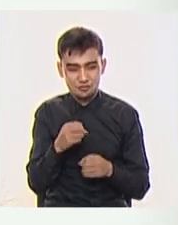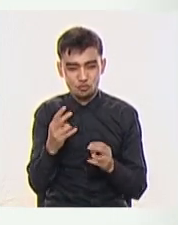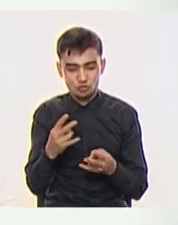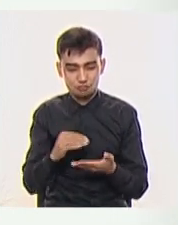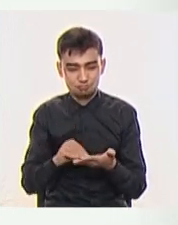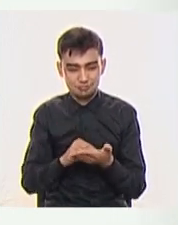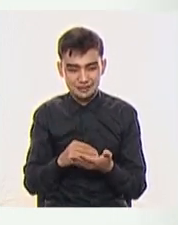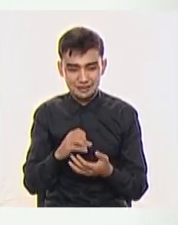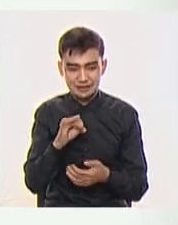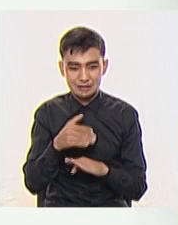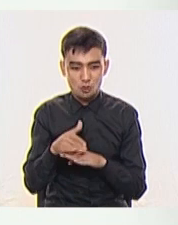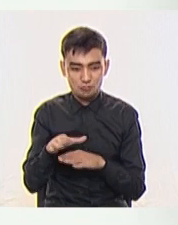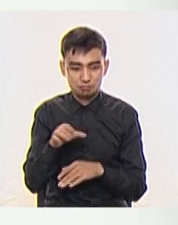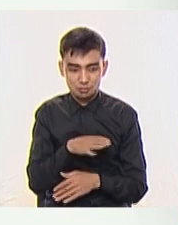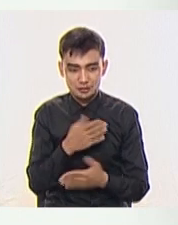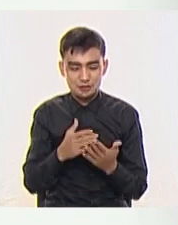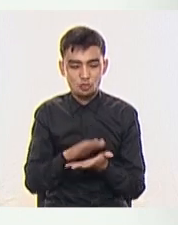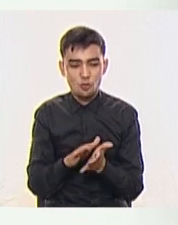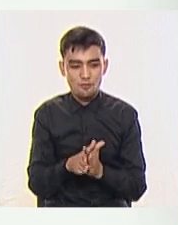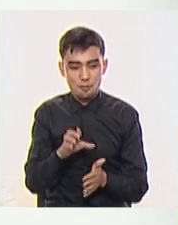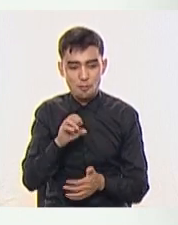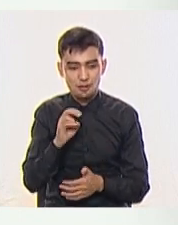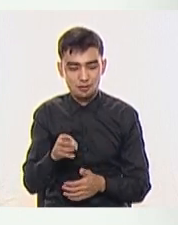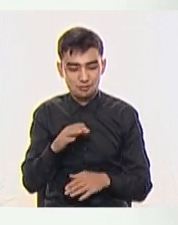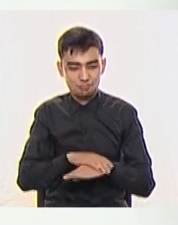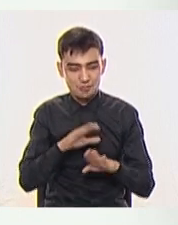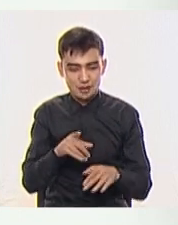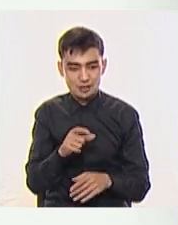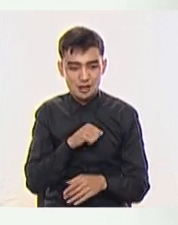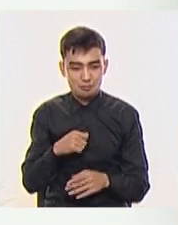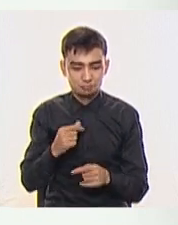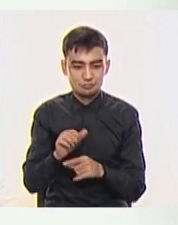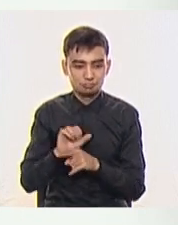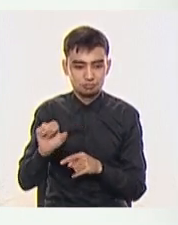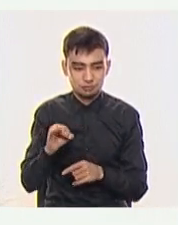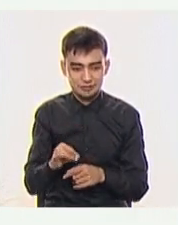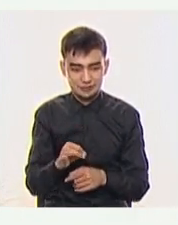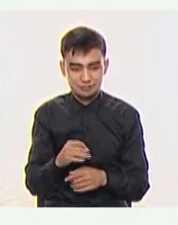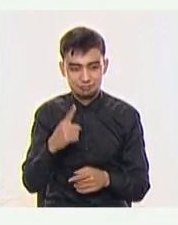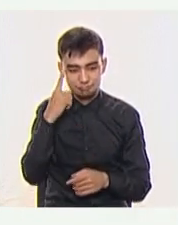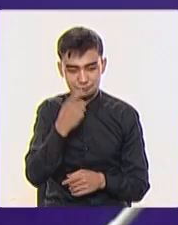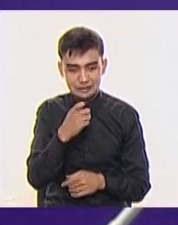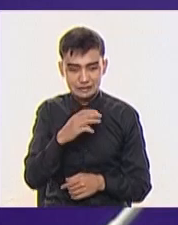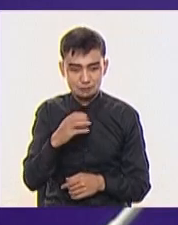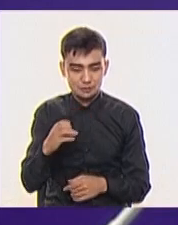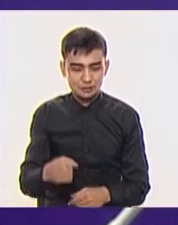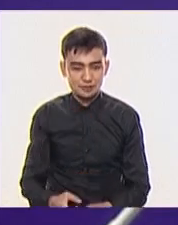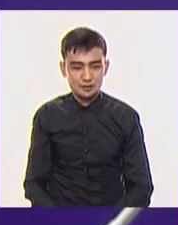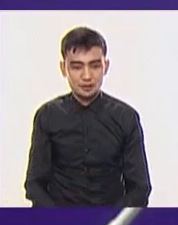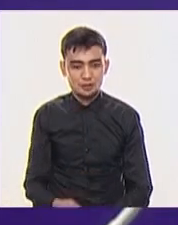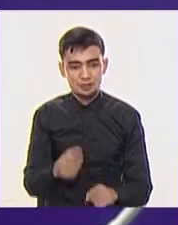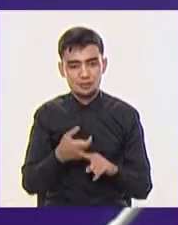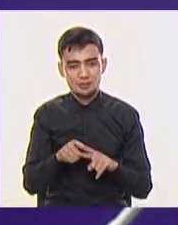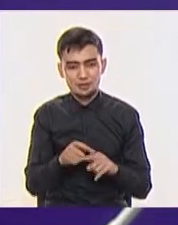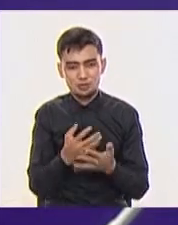оформление ипотеки и заключить банковский договор. Банк сам переведет деньги застройщику и уведомит клиента сообщением. В некоторых